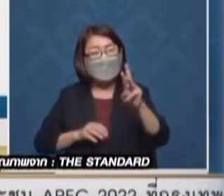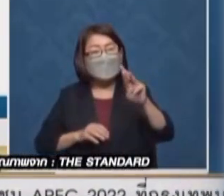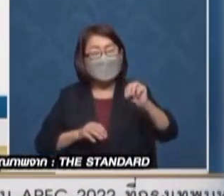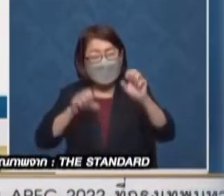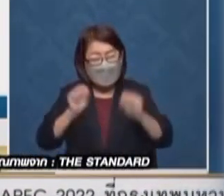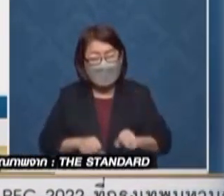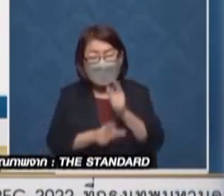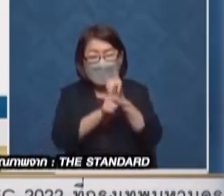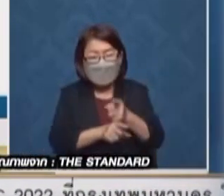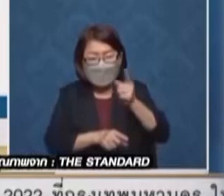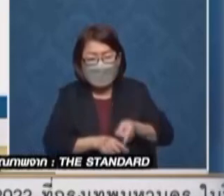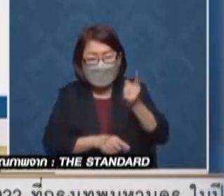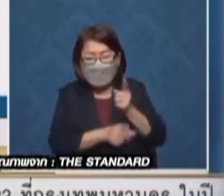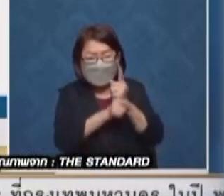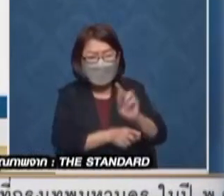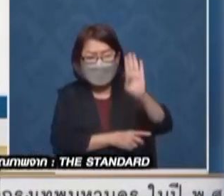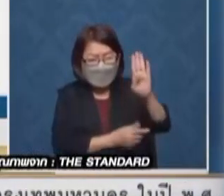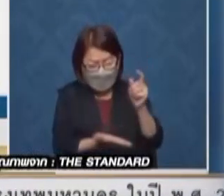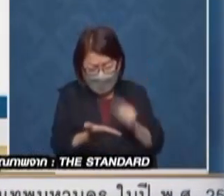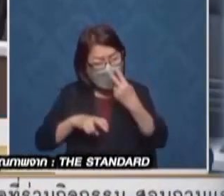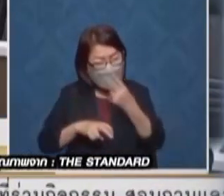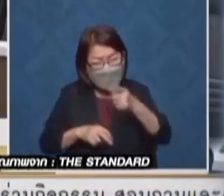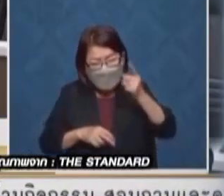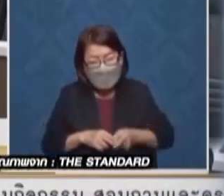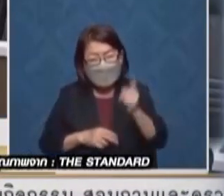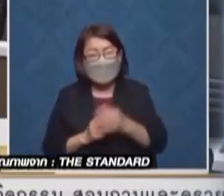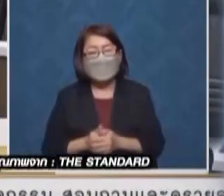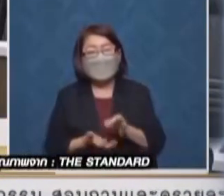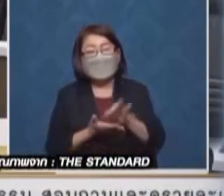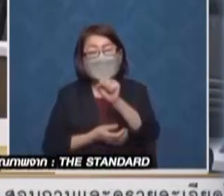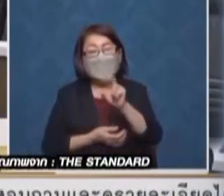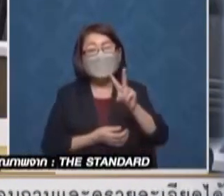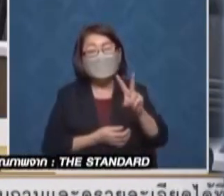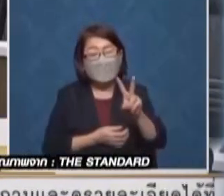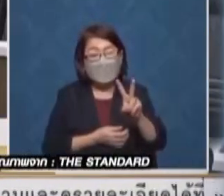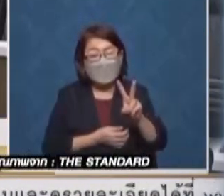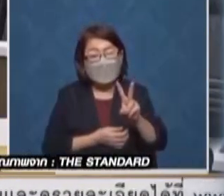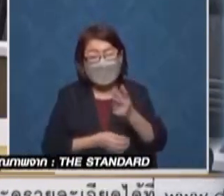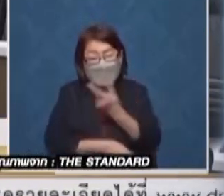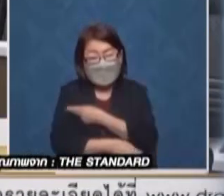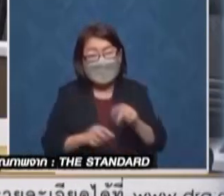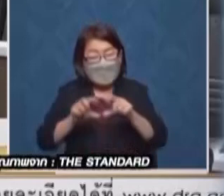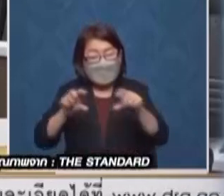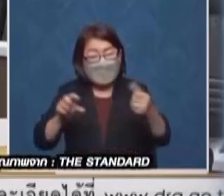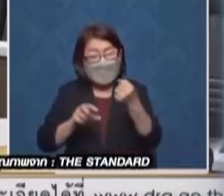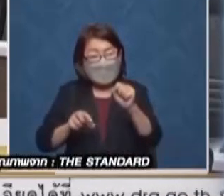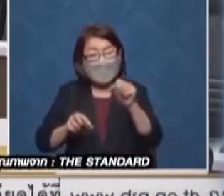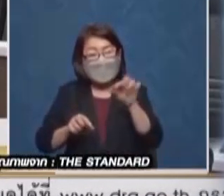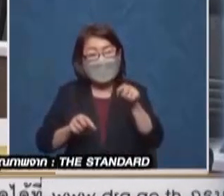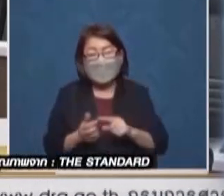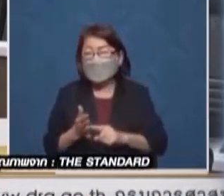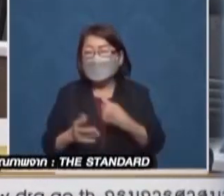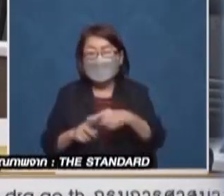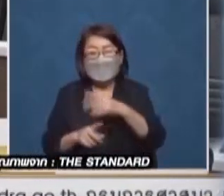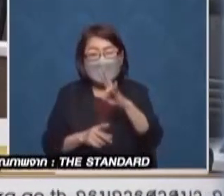มาณตามความเป็นจริงที่บริษัทเขาซื้อให้เขาขายให้การจัดซื้อชิโนแวค นี่อ่ะฟังดีๆนะฮะหมายถึงว่าเอ๊ะ